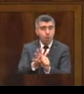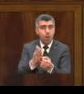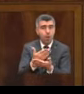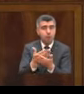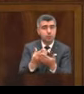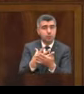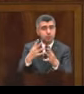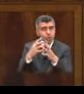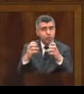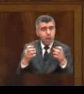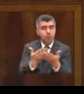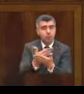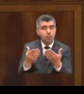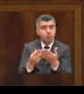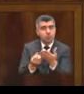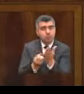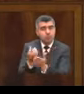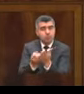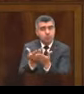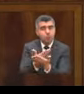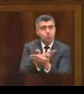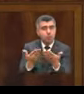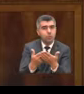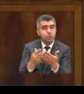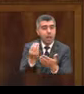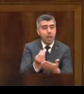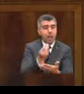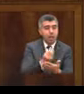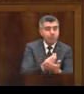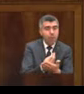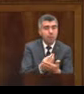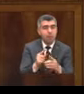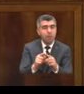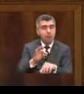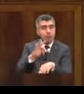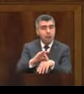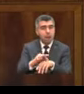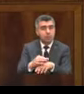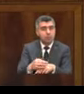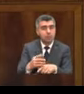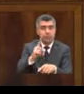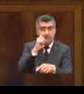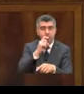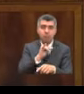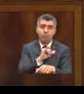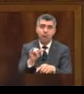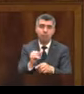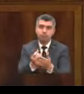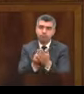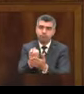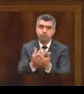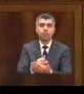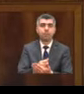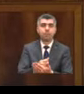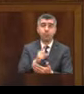عمل وقاية وحماية الأطفال من في وضعية هشة من عدوى فيروس كورونا. وسيتم في الأسبوع